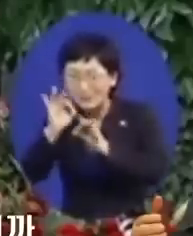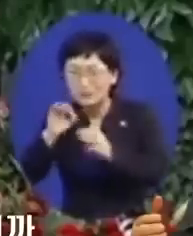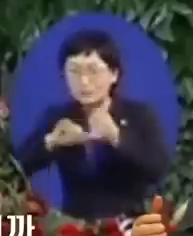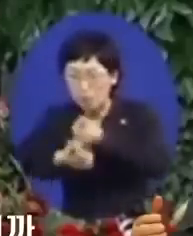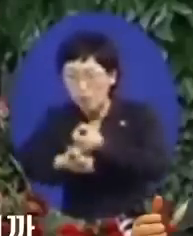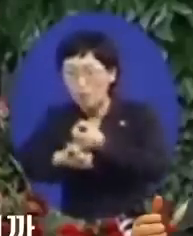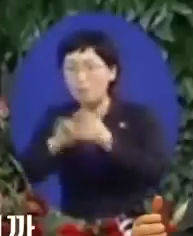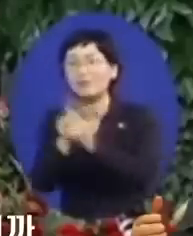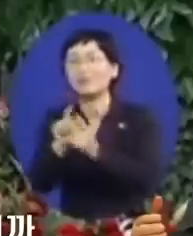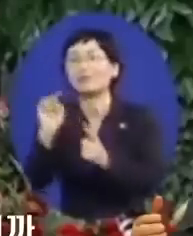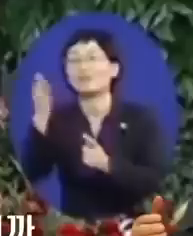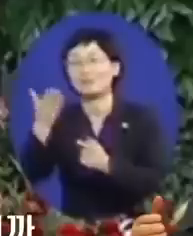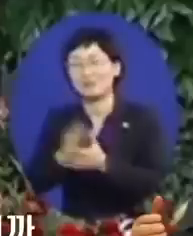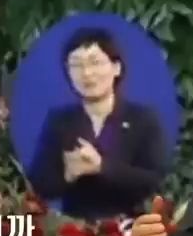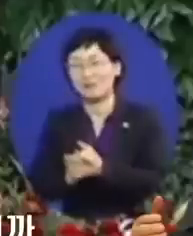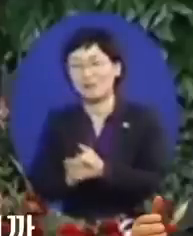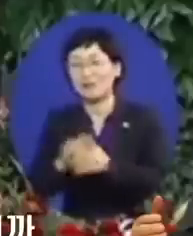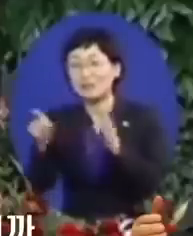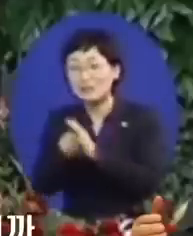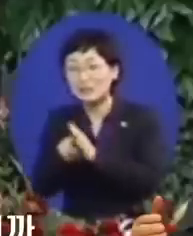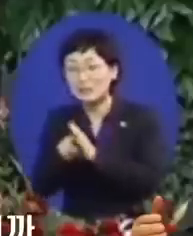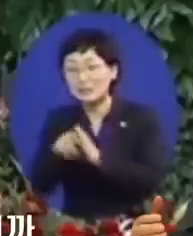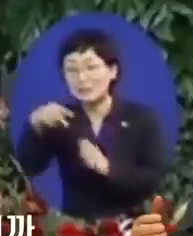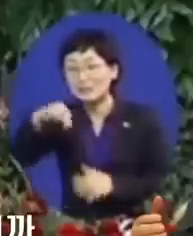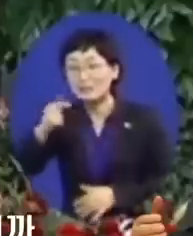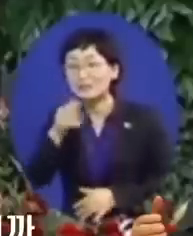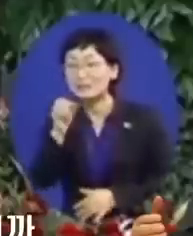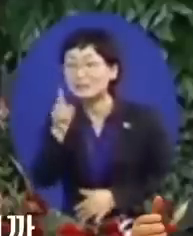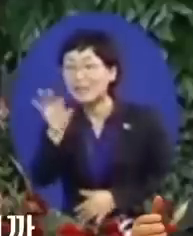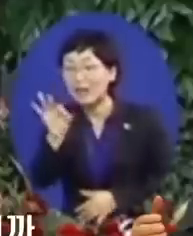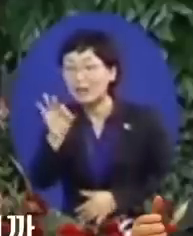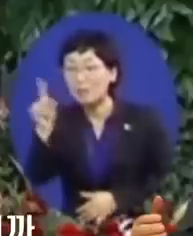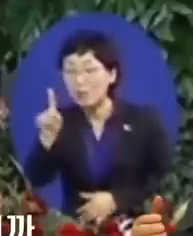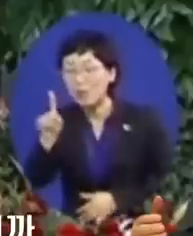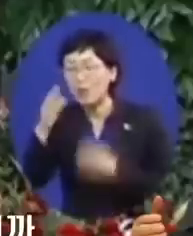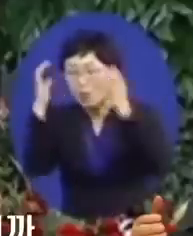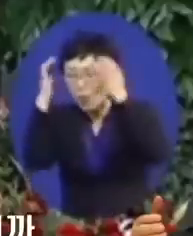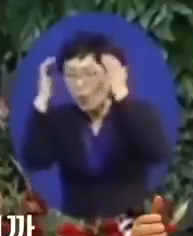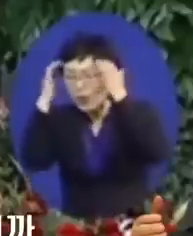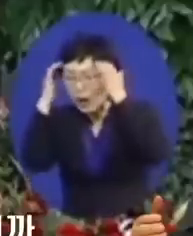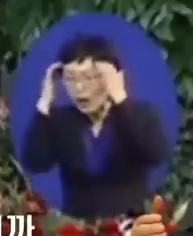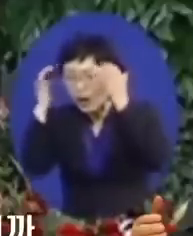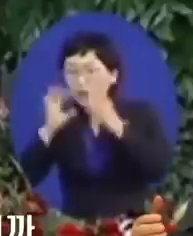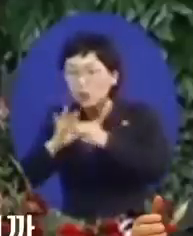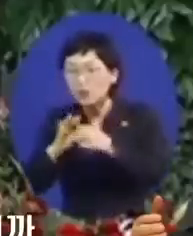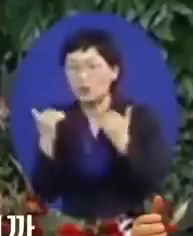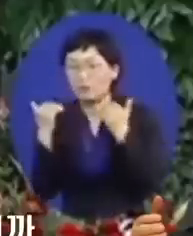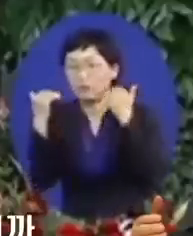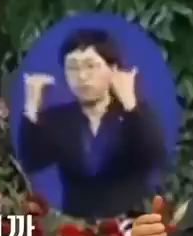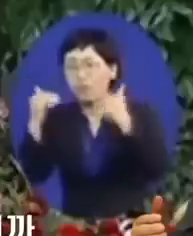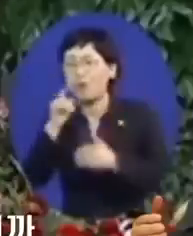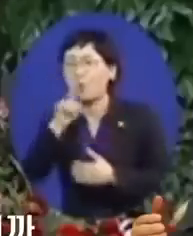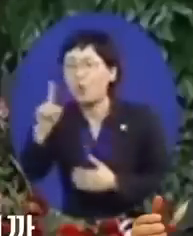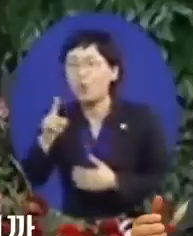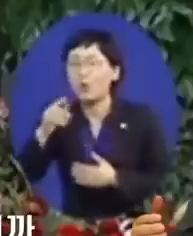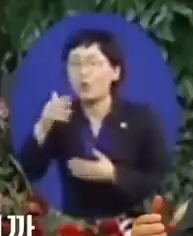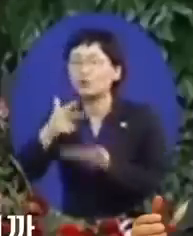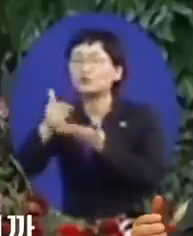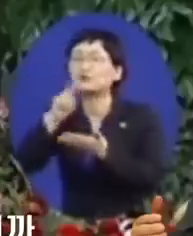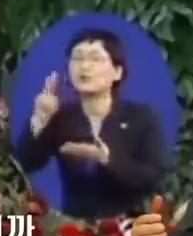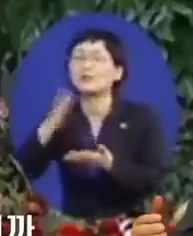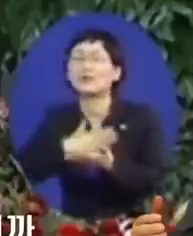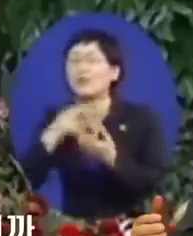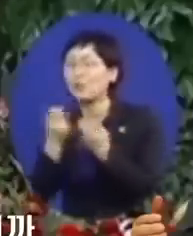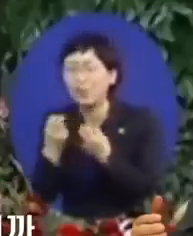됩니다. 신앙이란 이와 같은 고난을 통하여 장성하게 됩니다. 오 주여, 나는 어찌하오리까. 그렇게